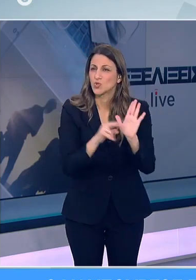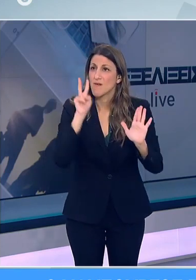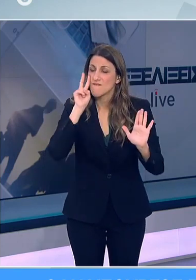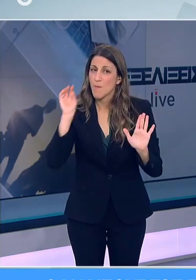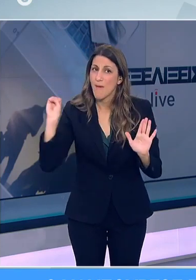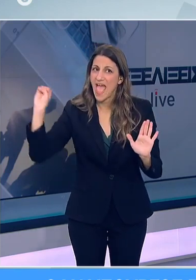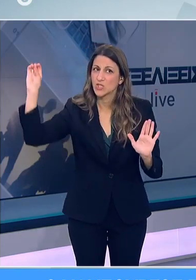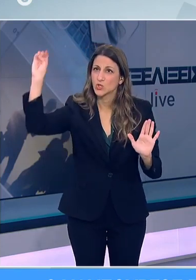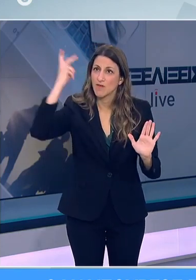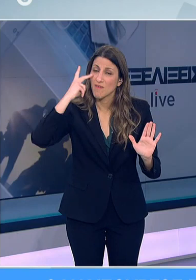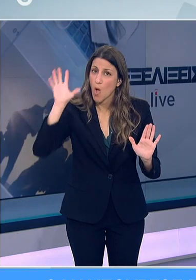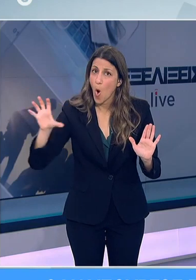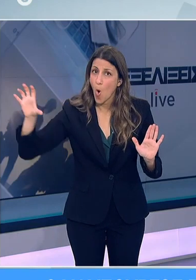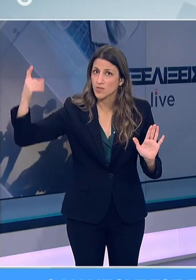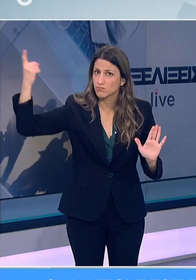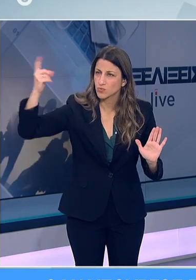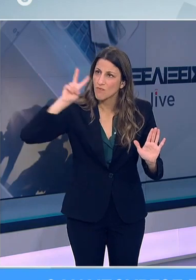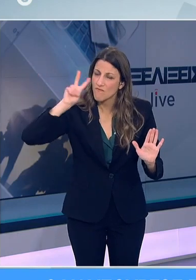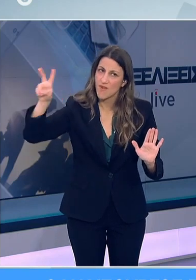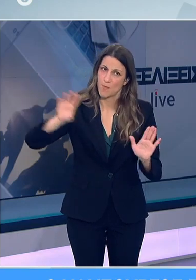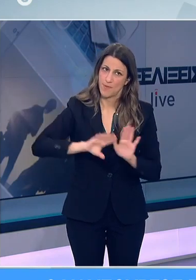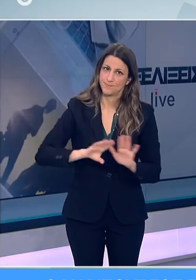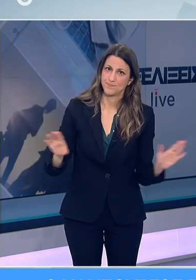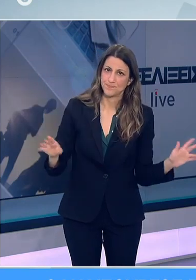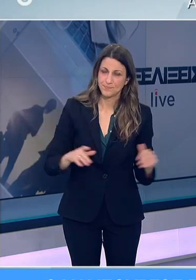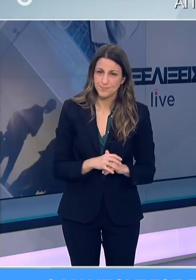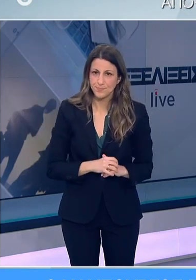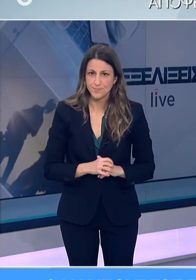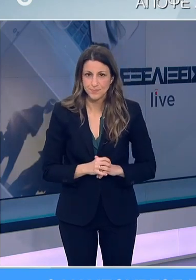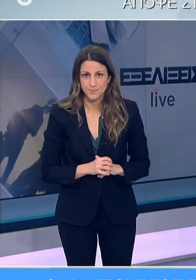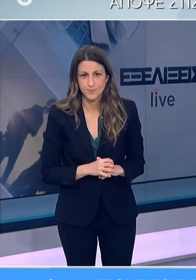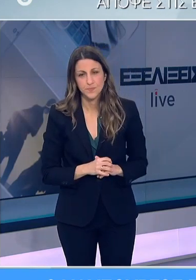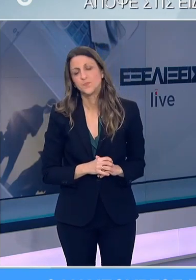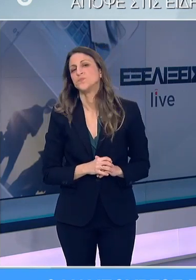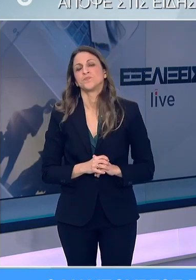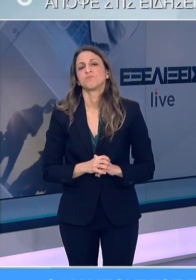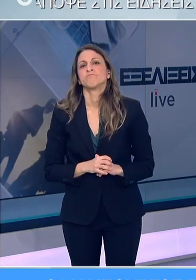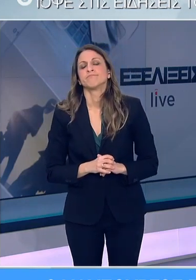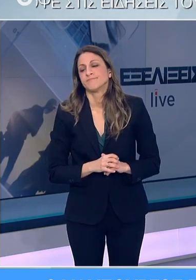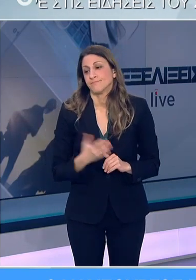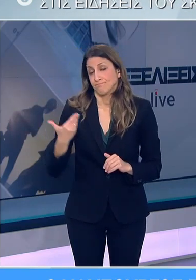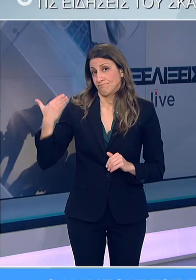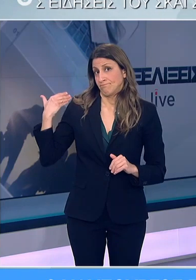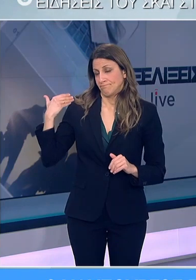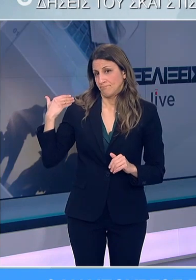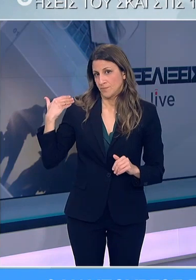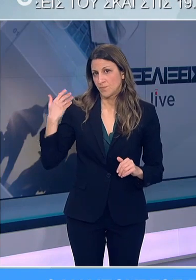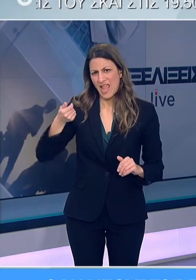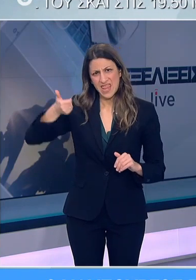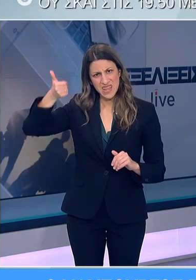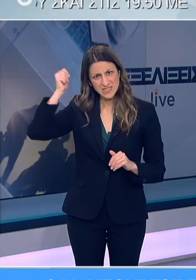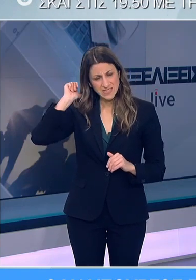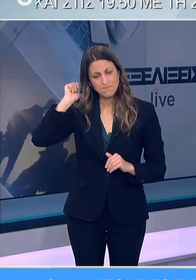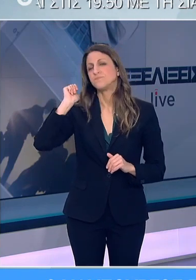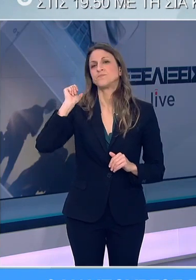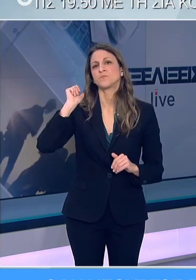γεγονότα τους διαψεύδουν. Όπως γνωρίζετε, είχαμε να αντιμετωπίσουμε τις προηγούμενες ώρες και αντιμετωπίζουμε μια